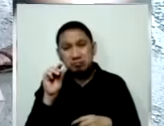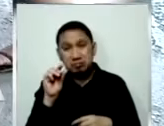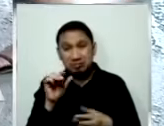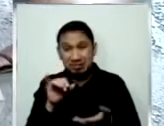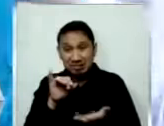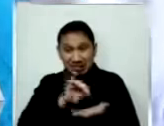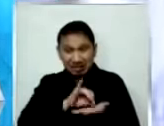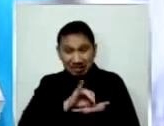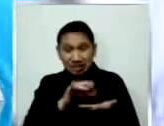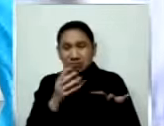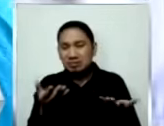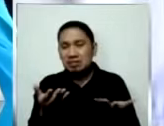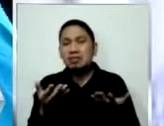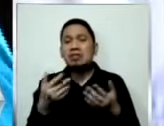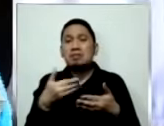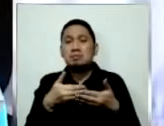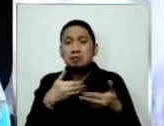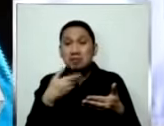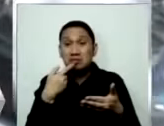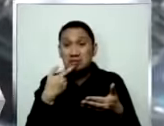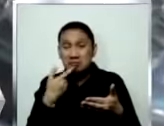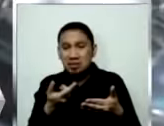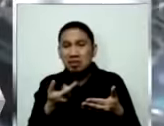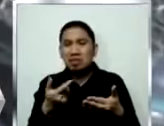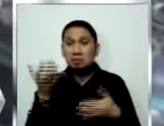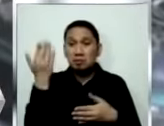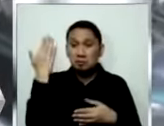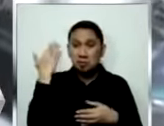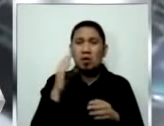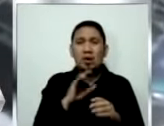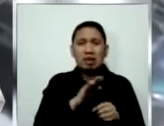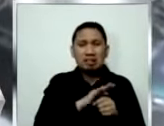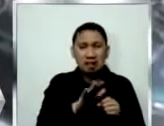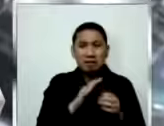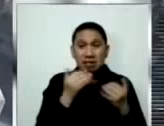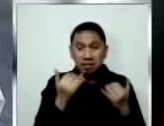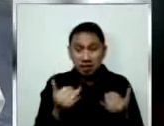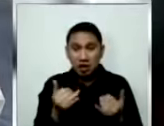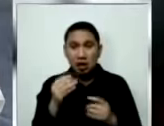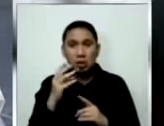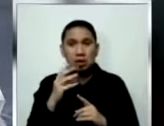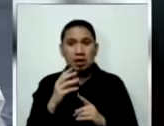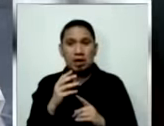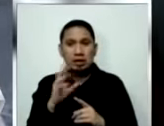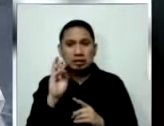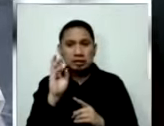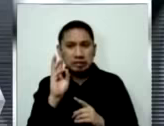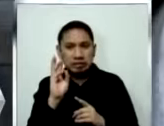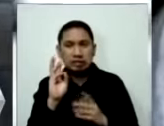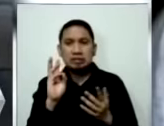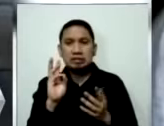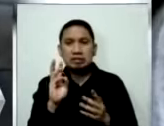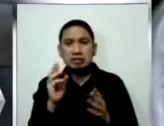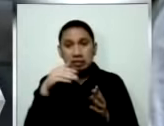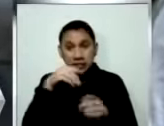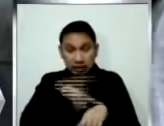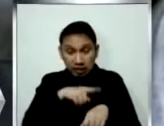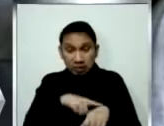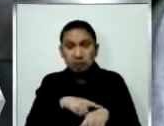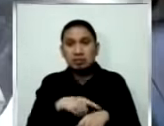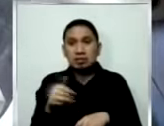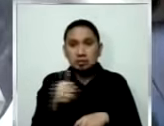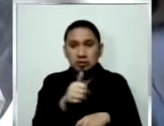bago mag-lockdown, halos sapat lang ang kita nila. Sa kwenta niya, ang 6 na biyahe, papatak na lang sa 2,400 pesos sa